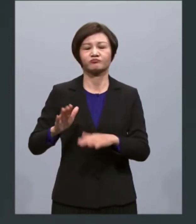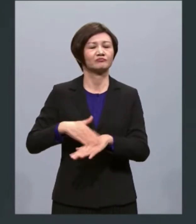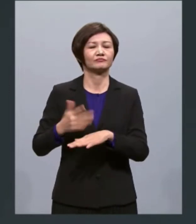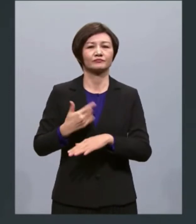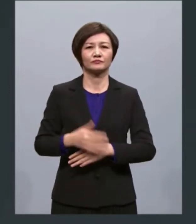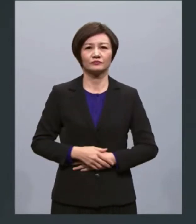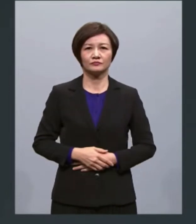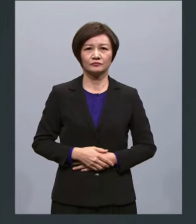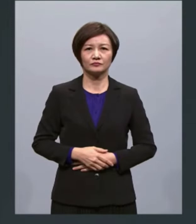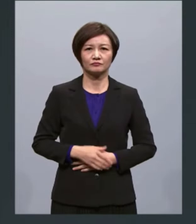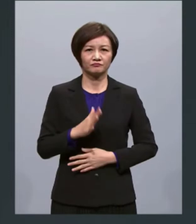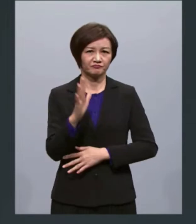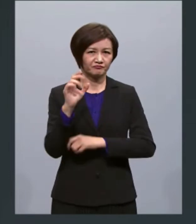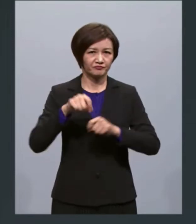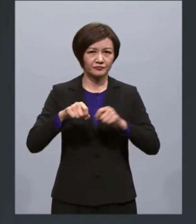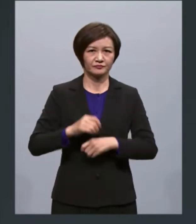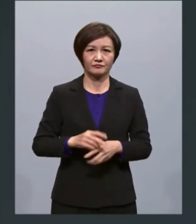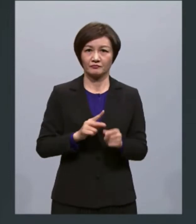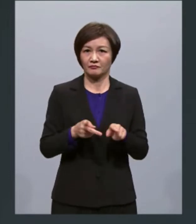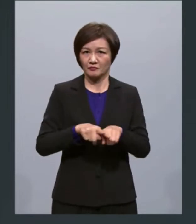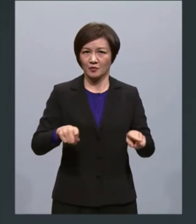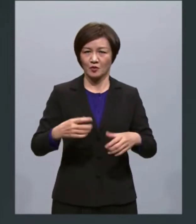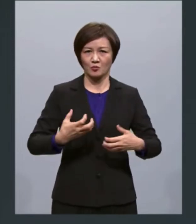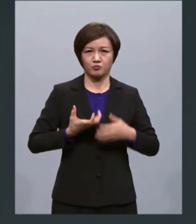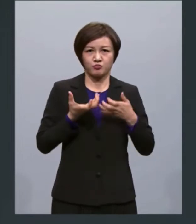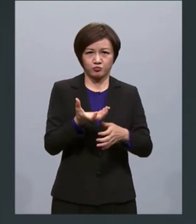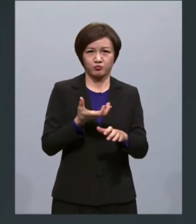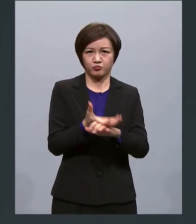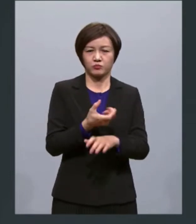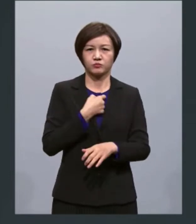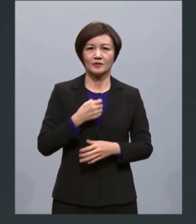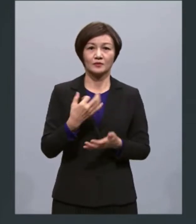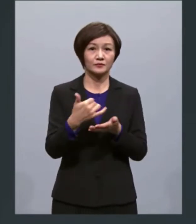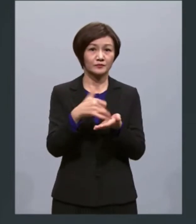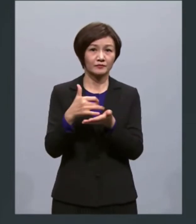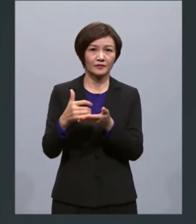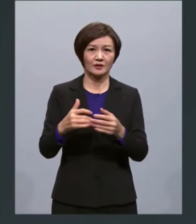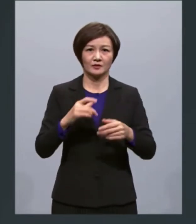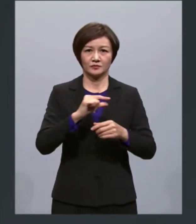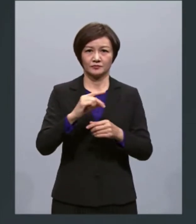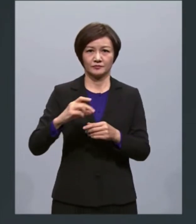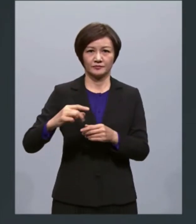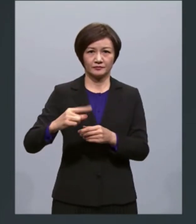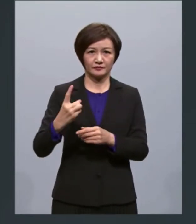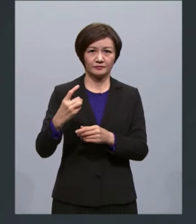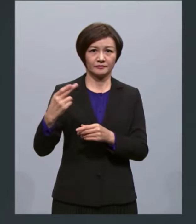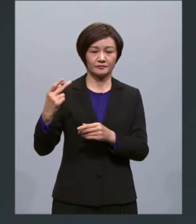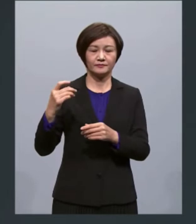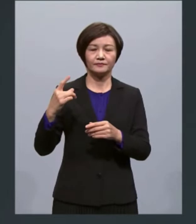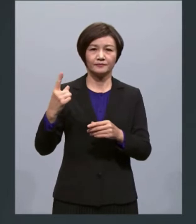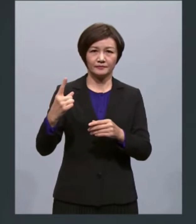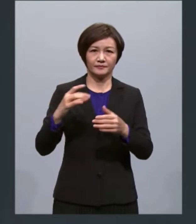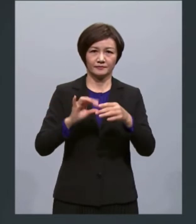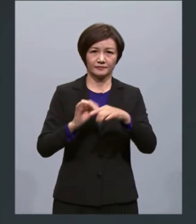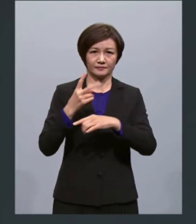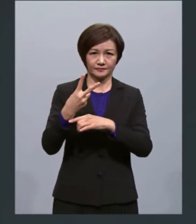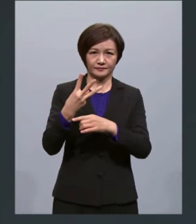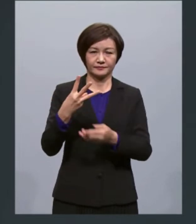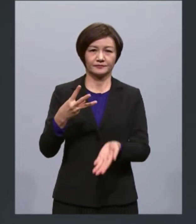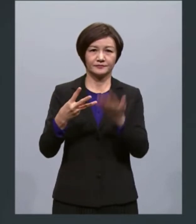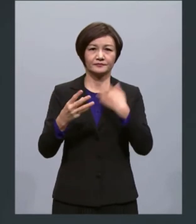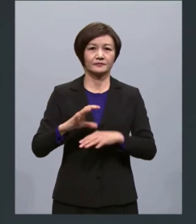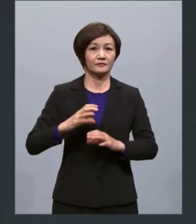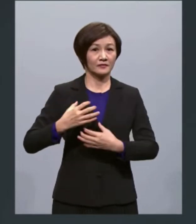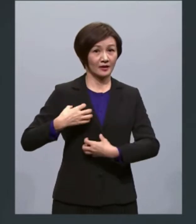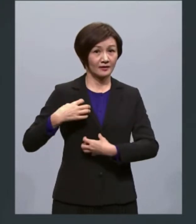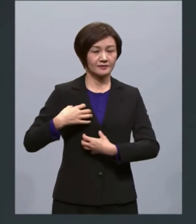防政策。和平是有代价的，因此国防预算要达到 GDP 的 3%， 要让国军可以按